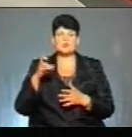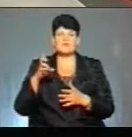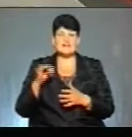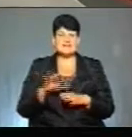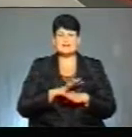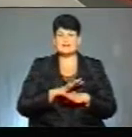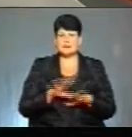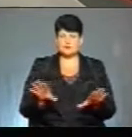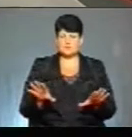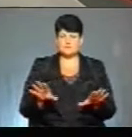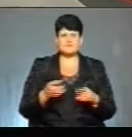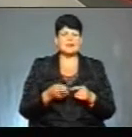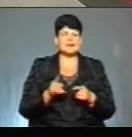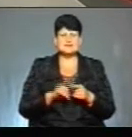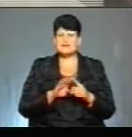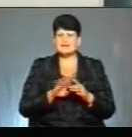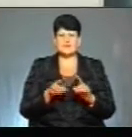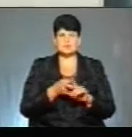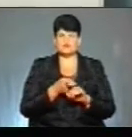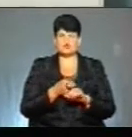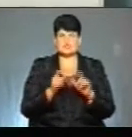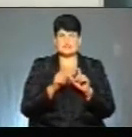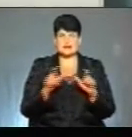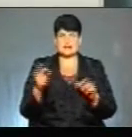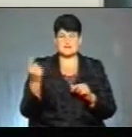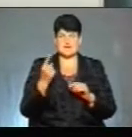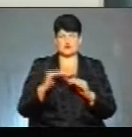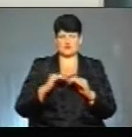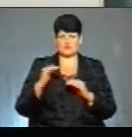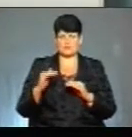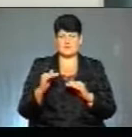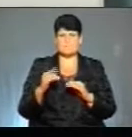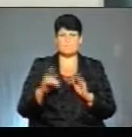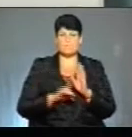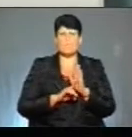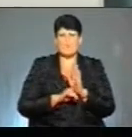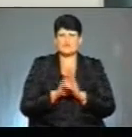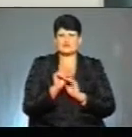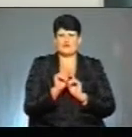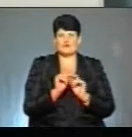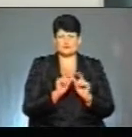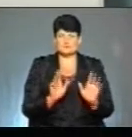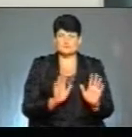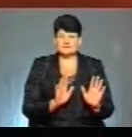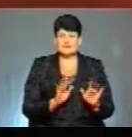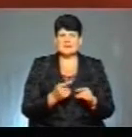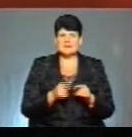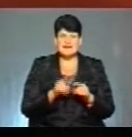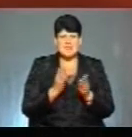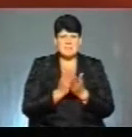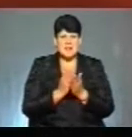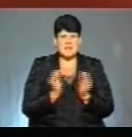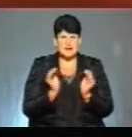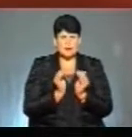не будуть. Це не стосується закладів 1-го ступеня, тобто початкової ланки. Тобто, де є